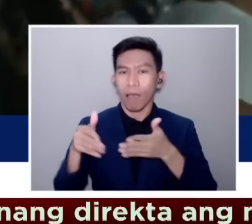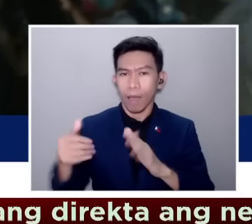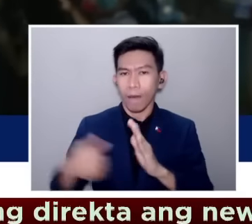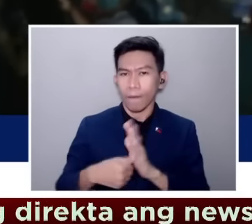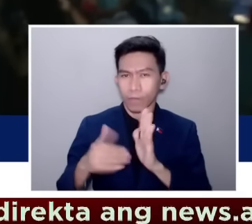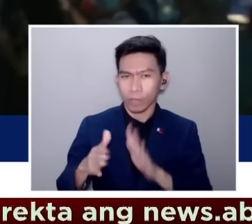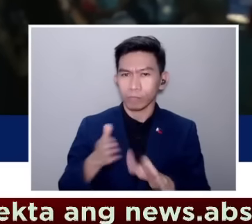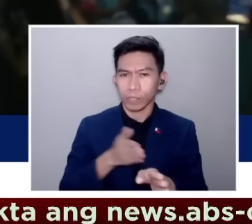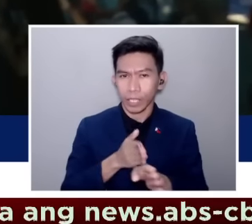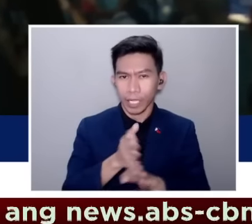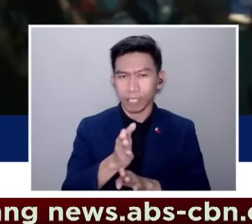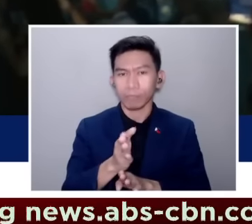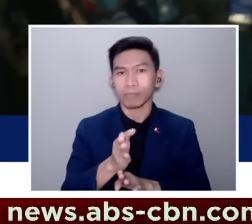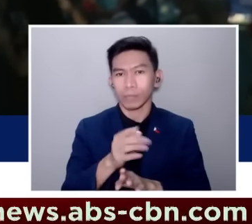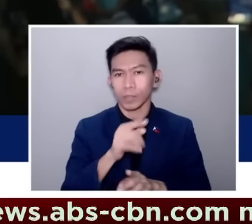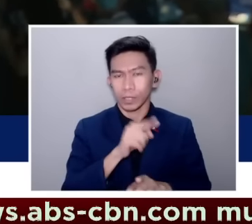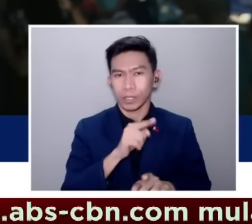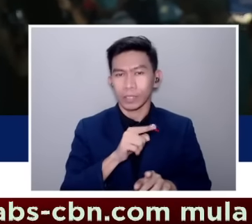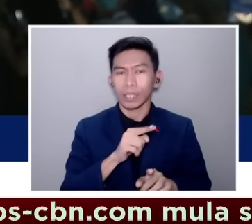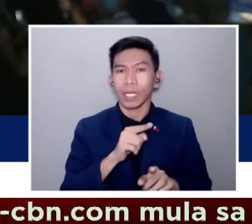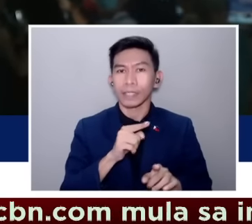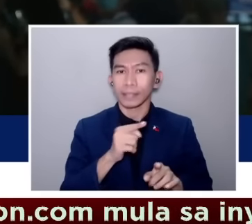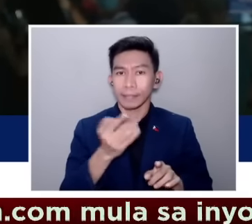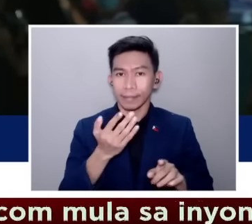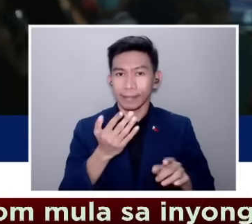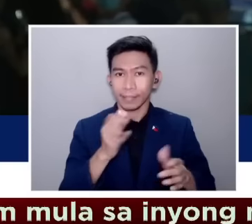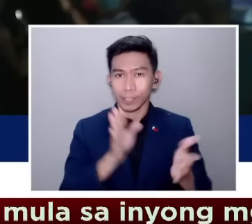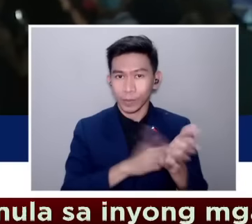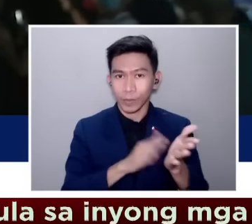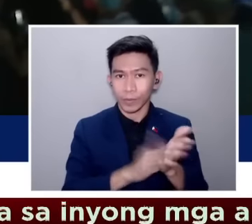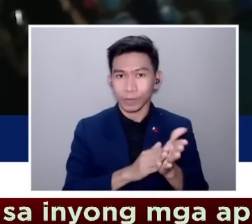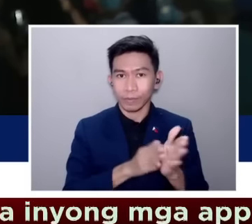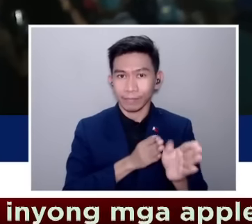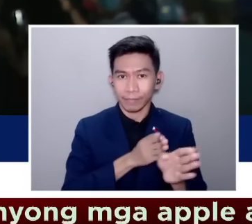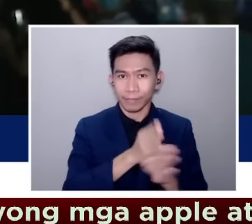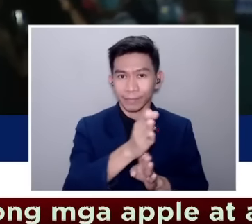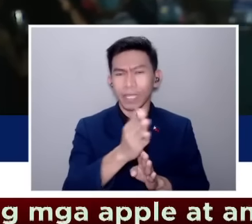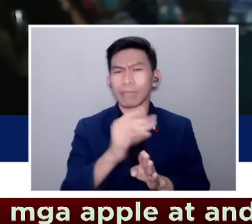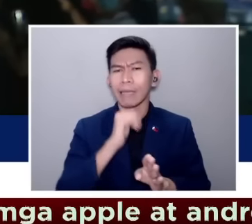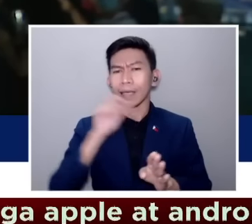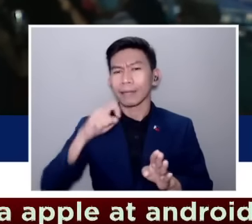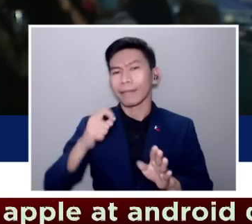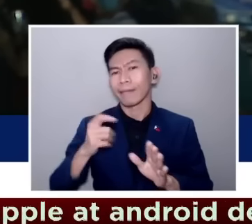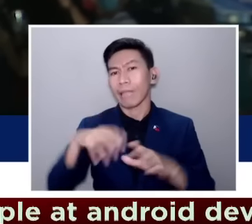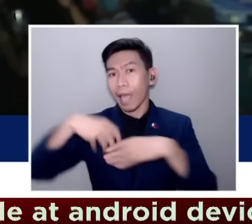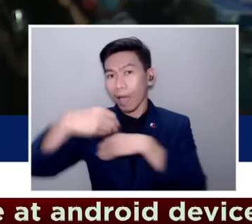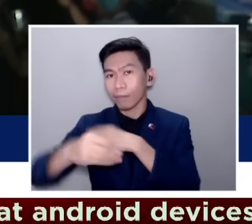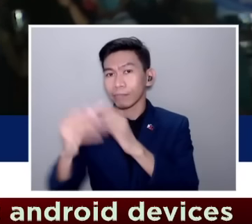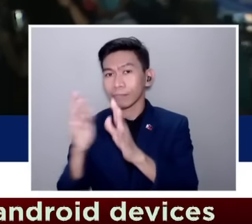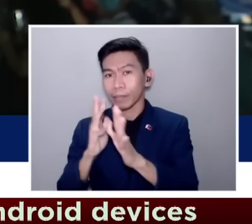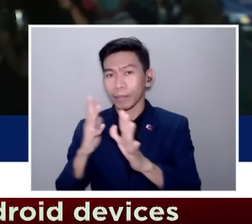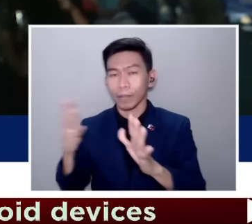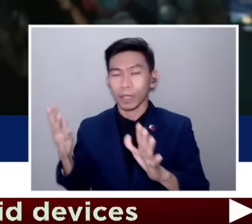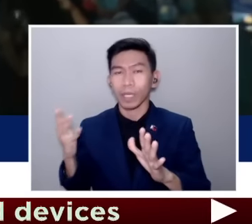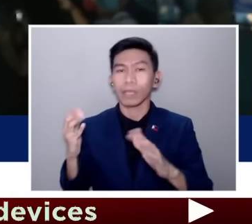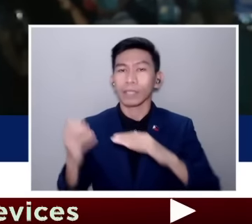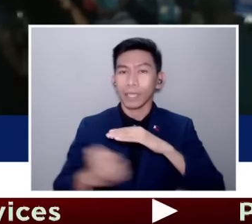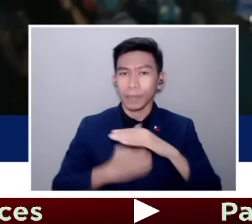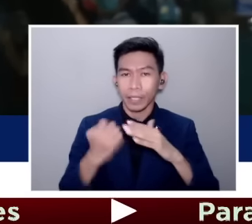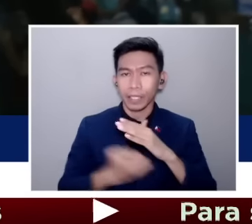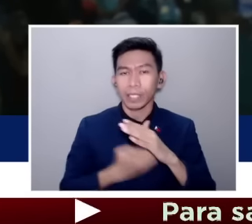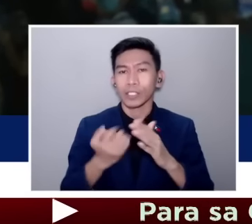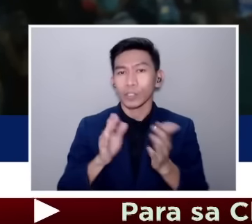na doon sa loob ng eskwelahan at hindi na kailangang pumila dito sa labas ng Magat Salamat Elementary School. Kaya naman